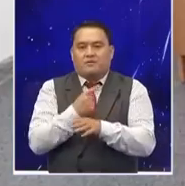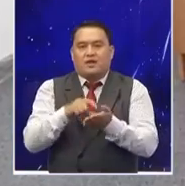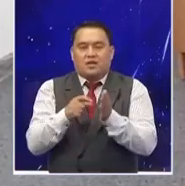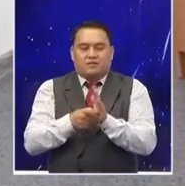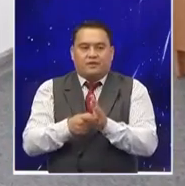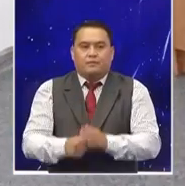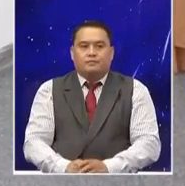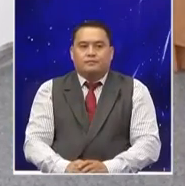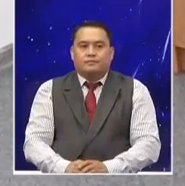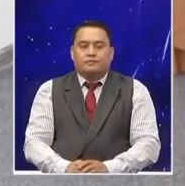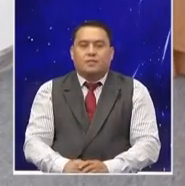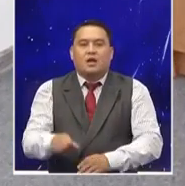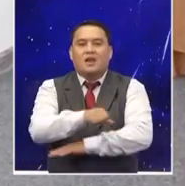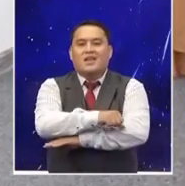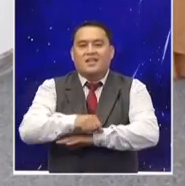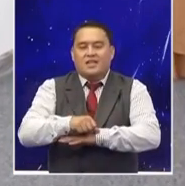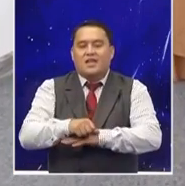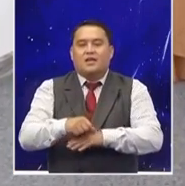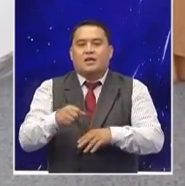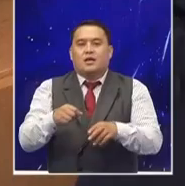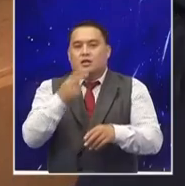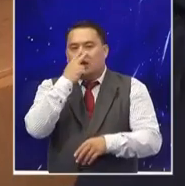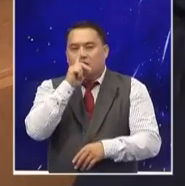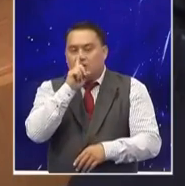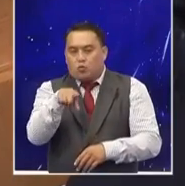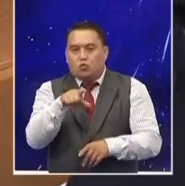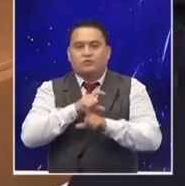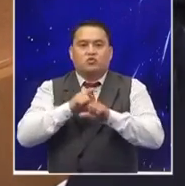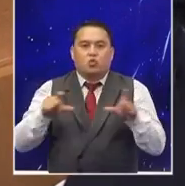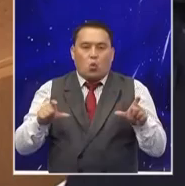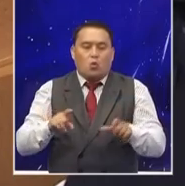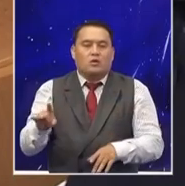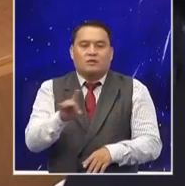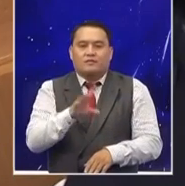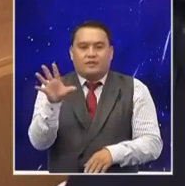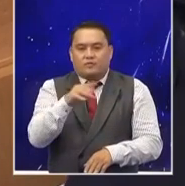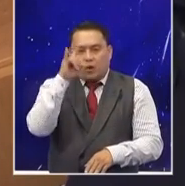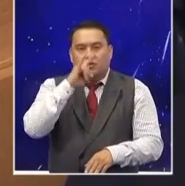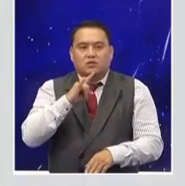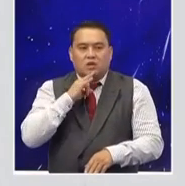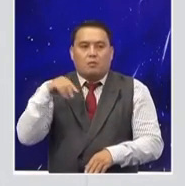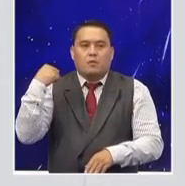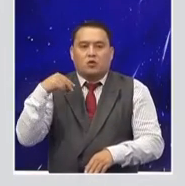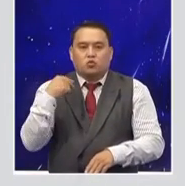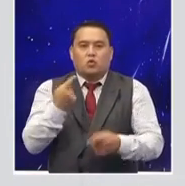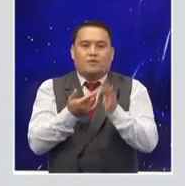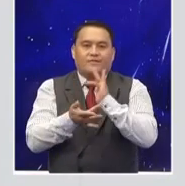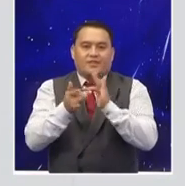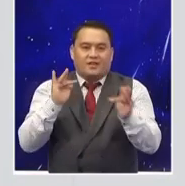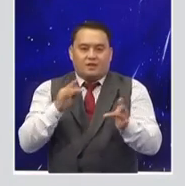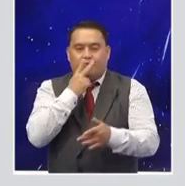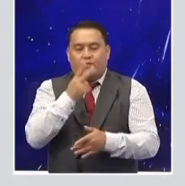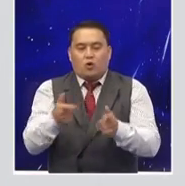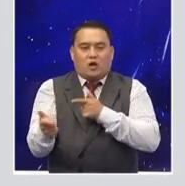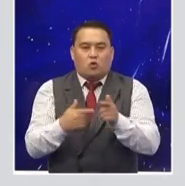традиционной линейки впрочем как и по всей стране не будет и школах алла кольского района первый звонок прозвенит онлайн для этого уже